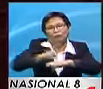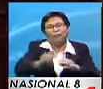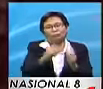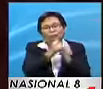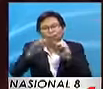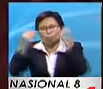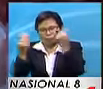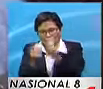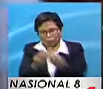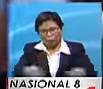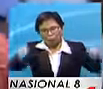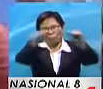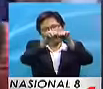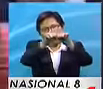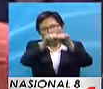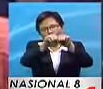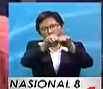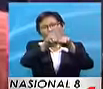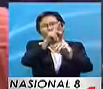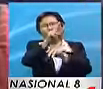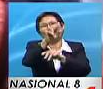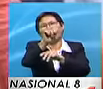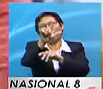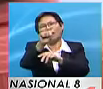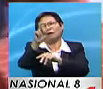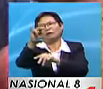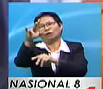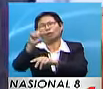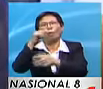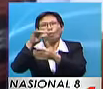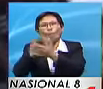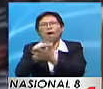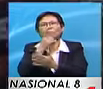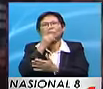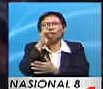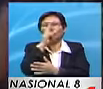Masjid Al-Mustaqim, Kampung Gemuruh, Kuala Nerus. Isteri Perdana Menteri Datin